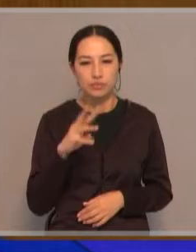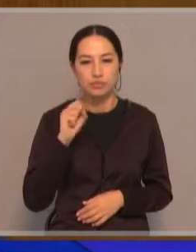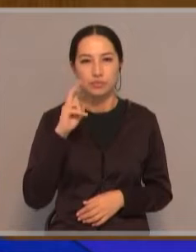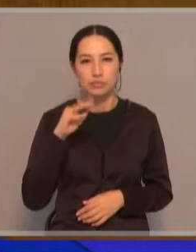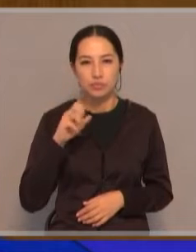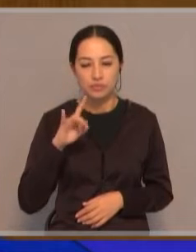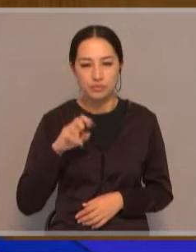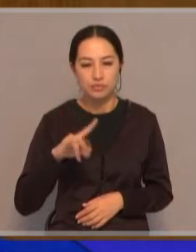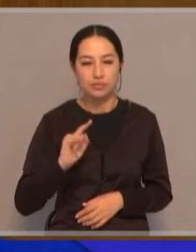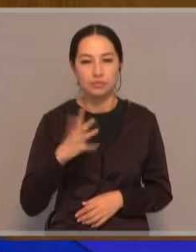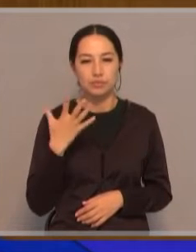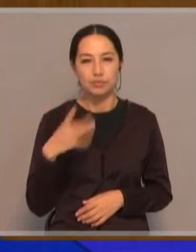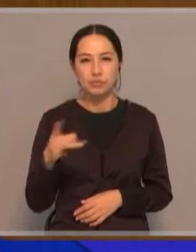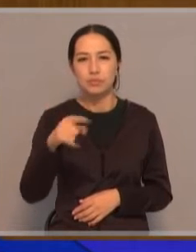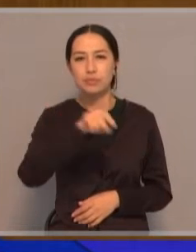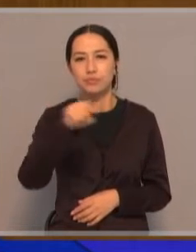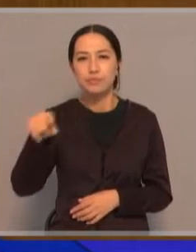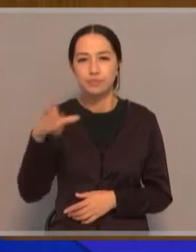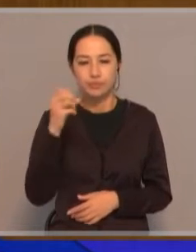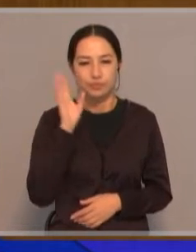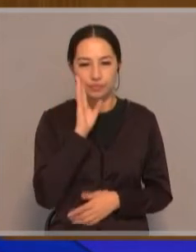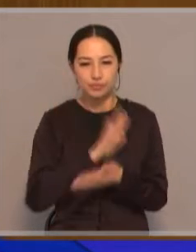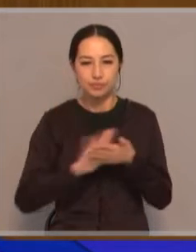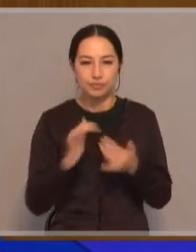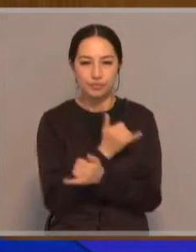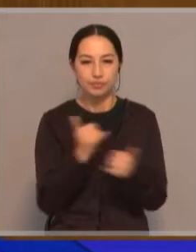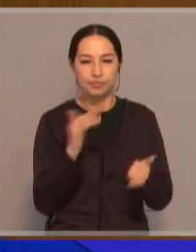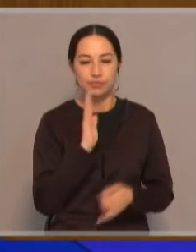Мұндай мәселелер чешудің бірнеше